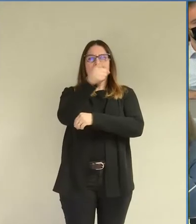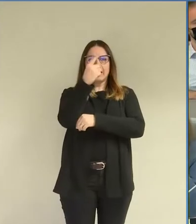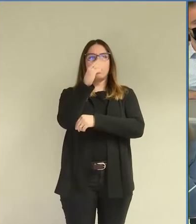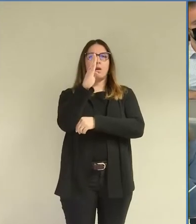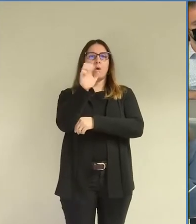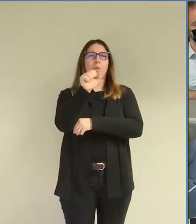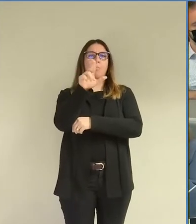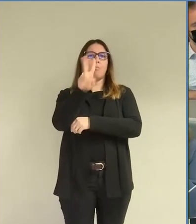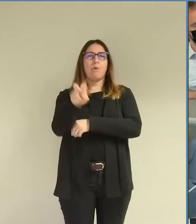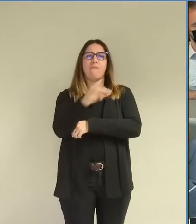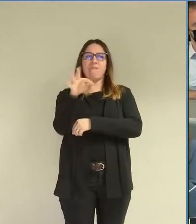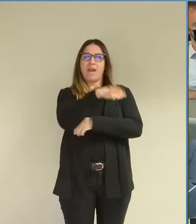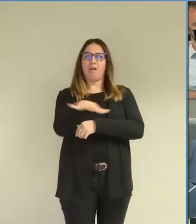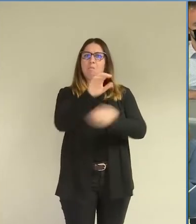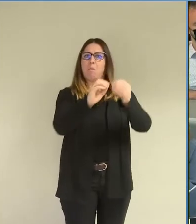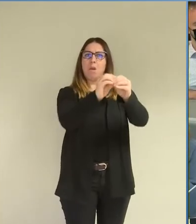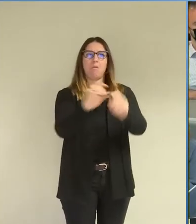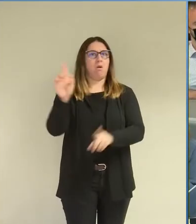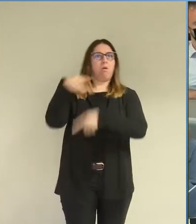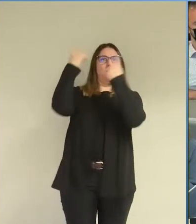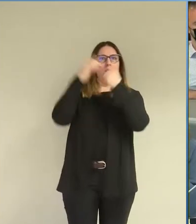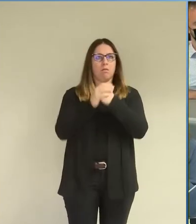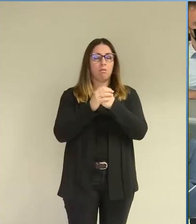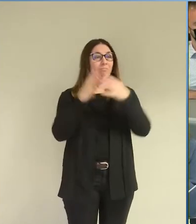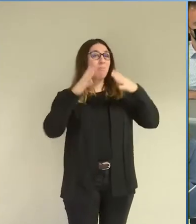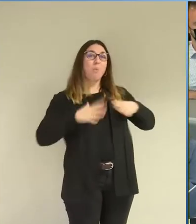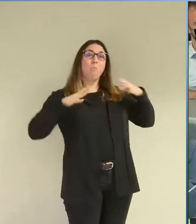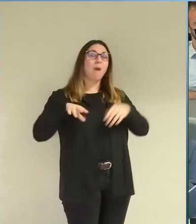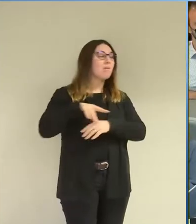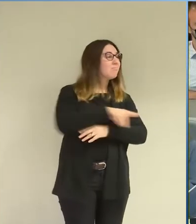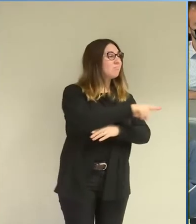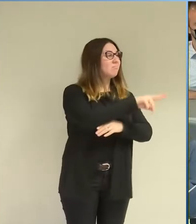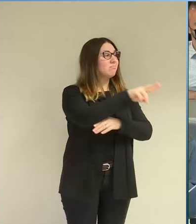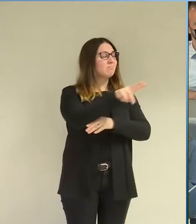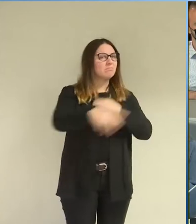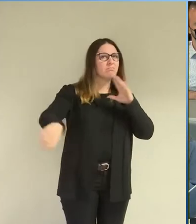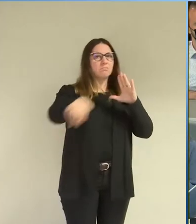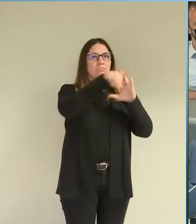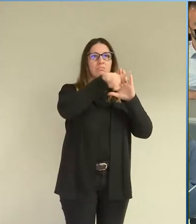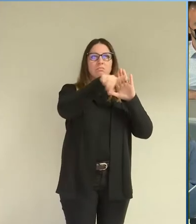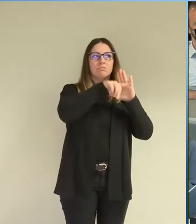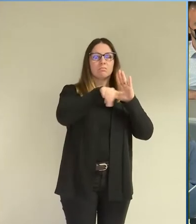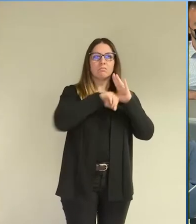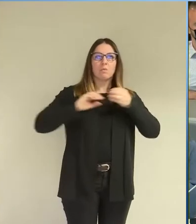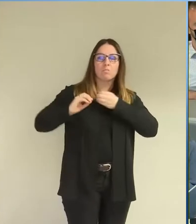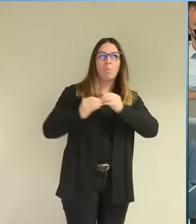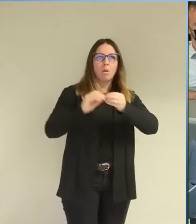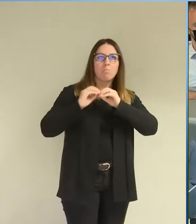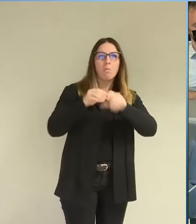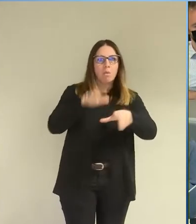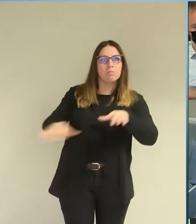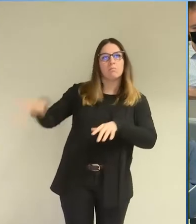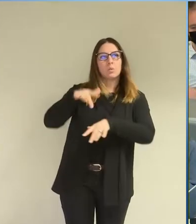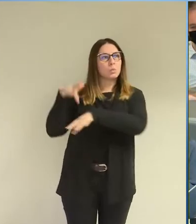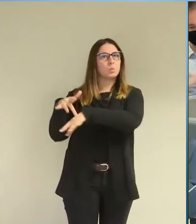il suffit de s'y promener pour dresser la liste des problèmes récurrents qui rencontre que rencontrent pas où les habitants et celle des dossiers non traités